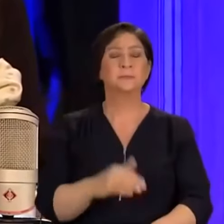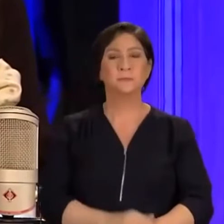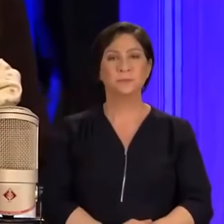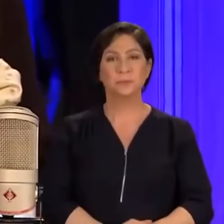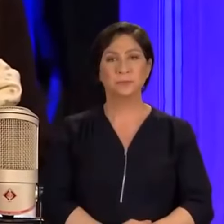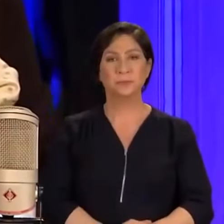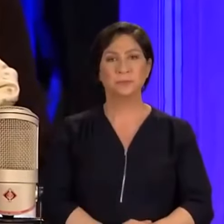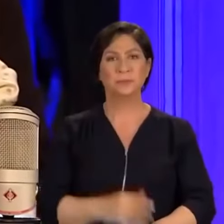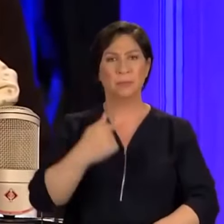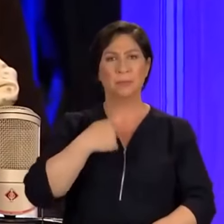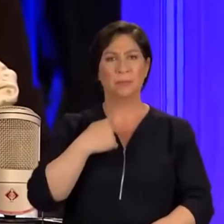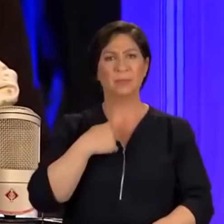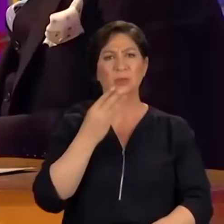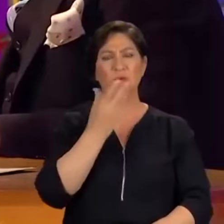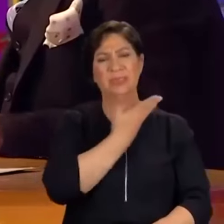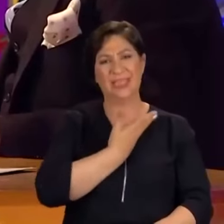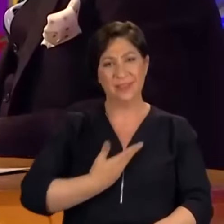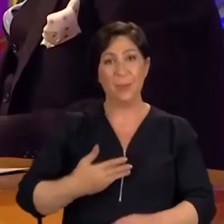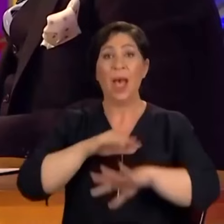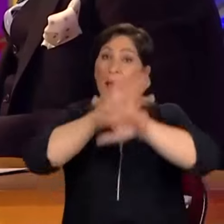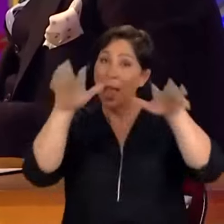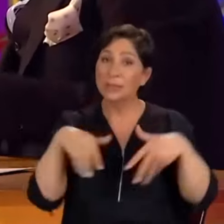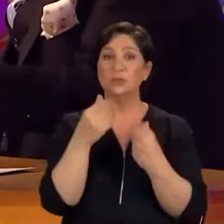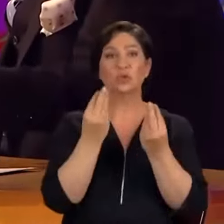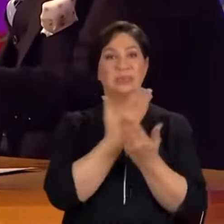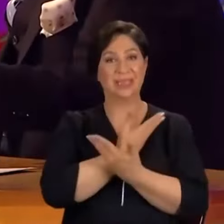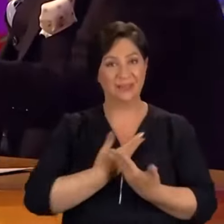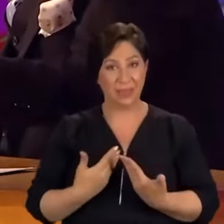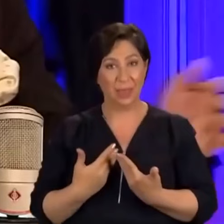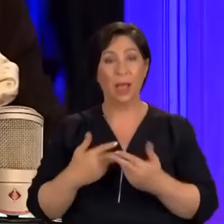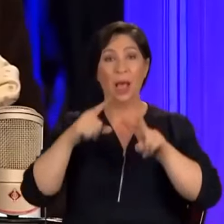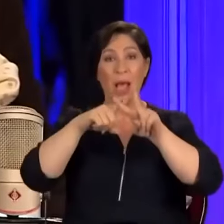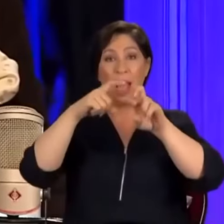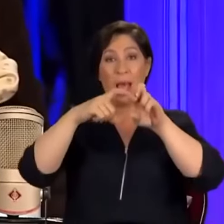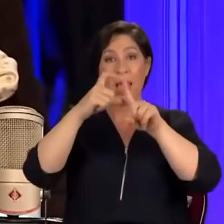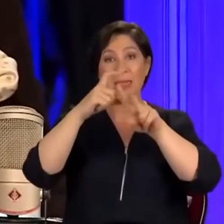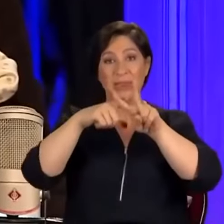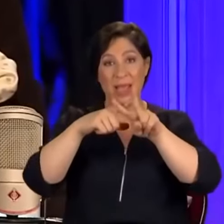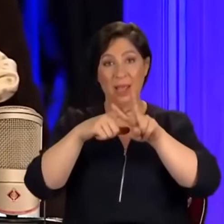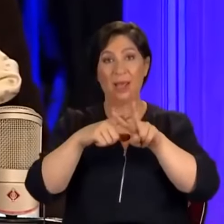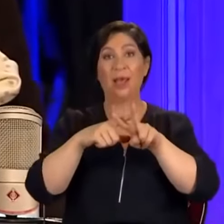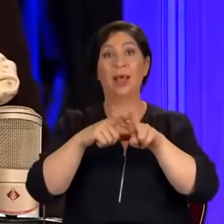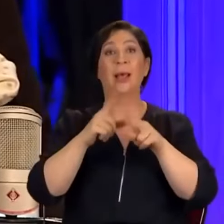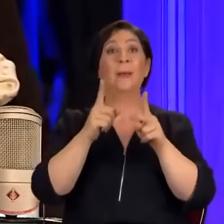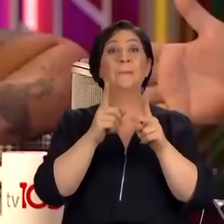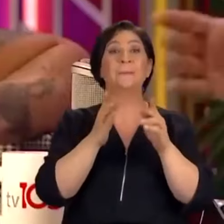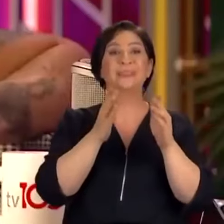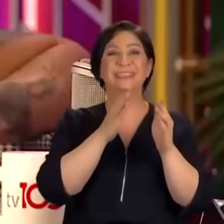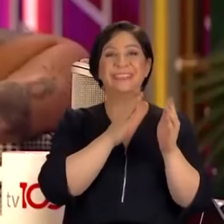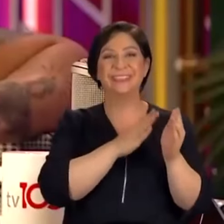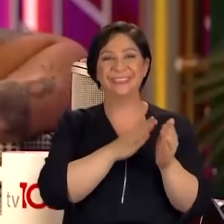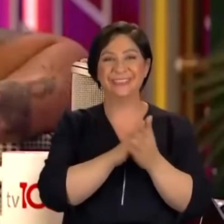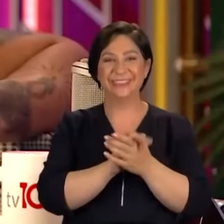benim Benim de çok sevdiğim herkesin çok sevdiği Arda ve bir